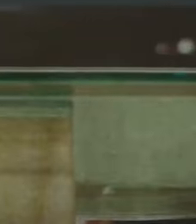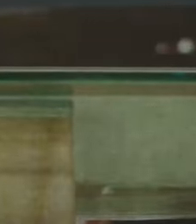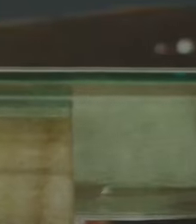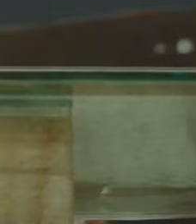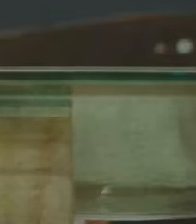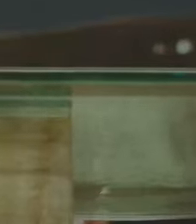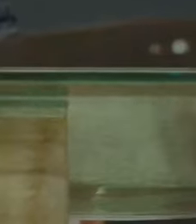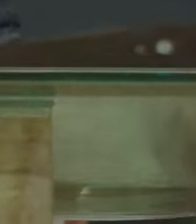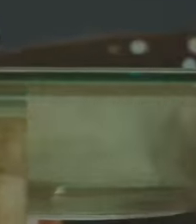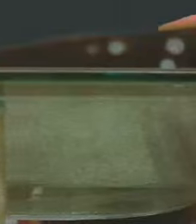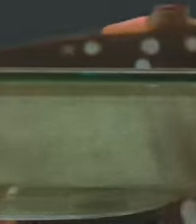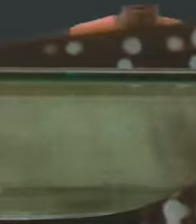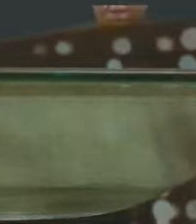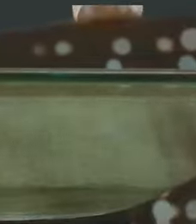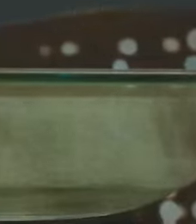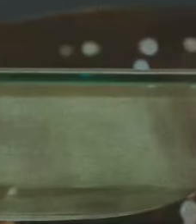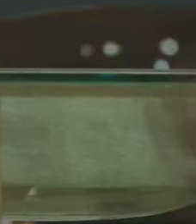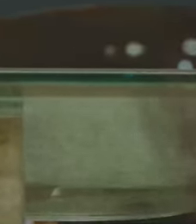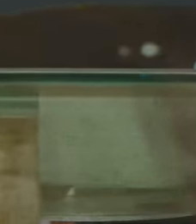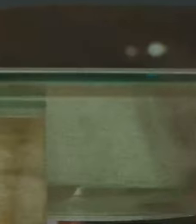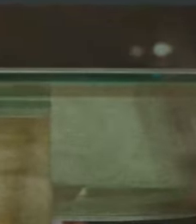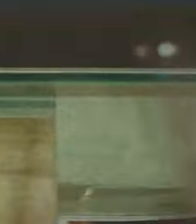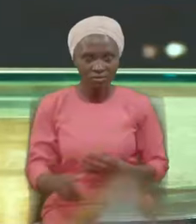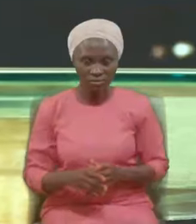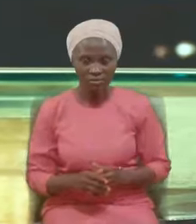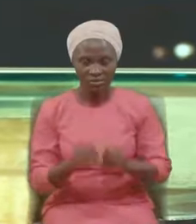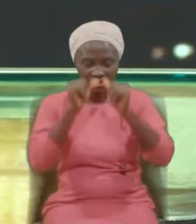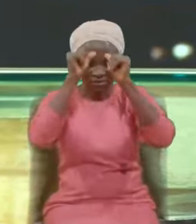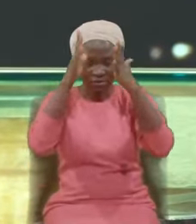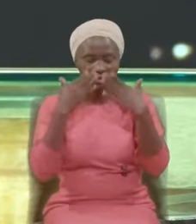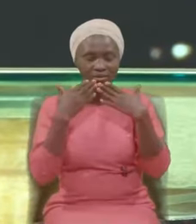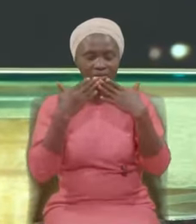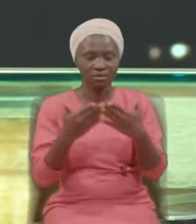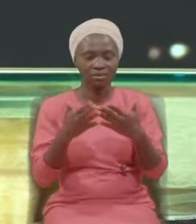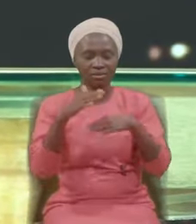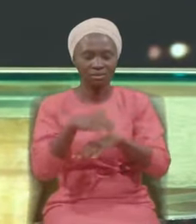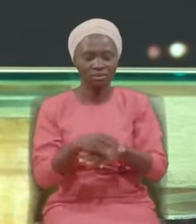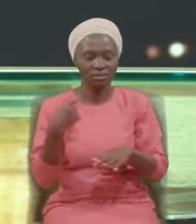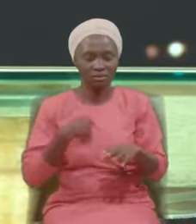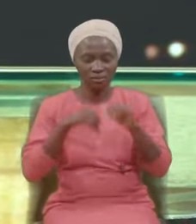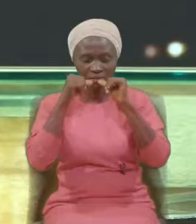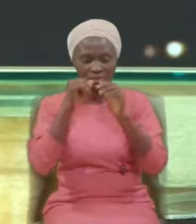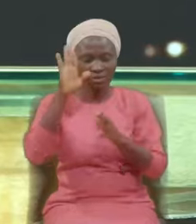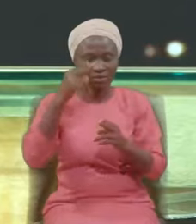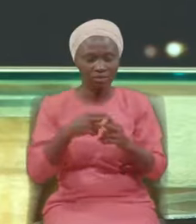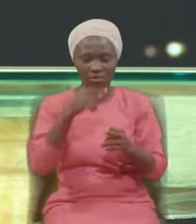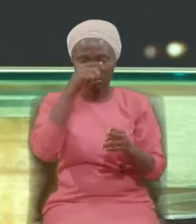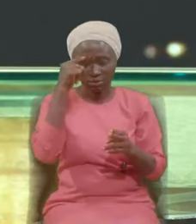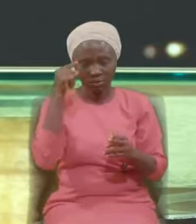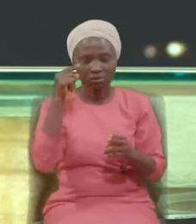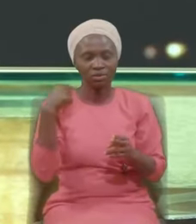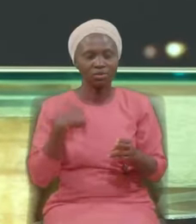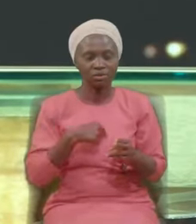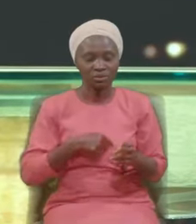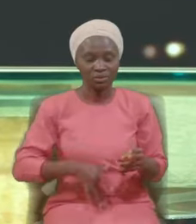Levez ces mains, Wensla. Père, nous te remercions ce soir. Nous bénissons ton nom parce que nous